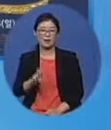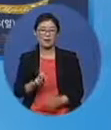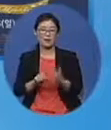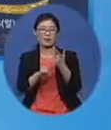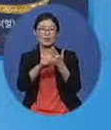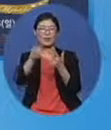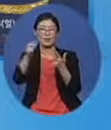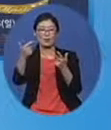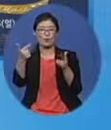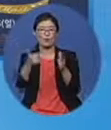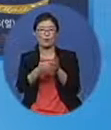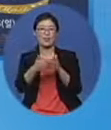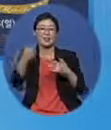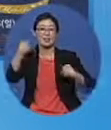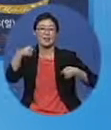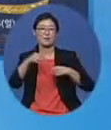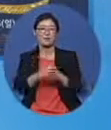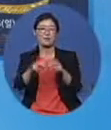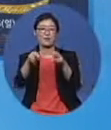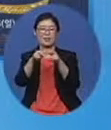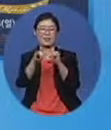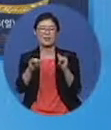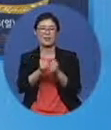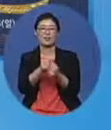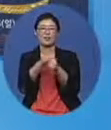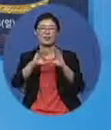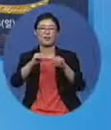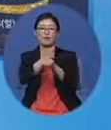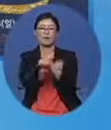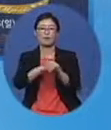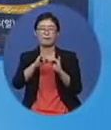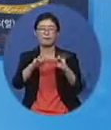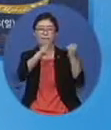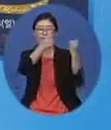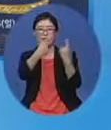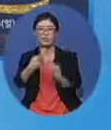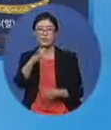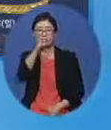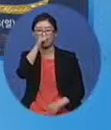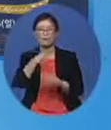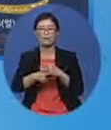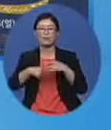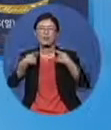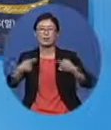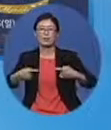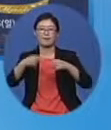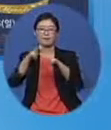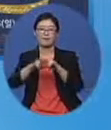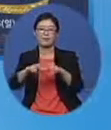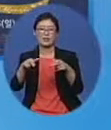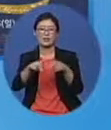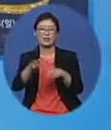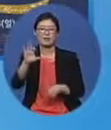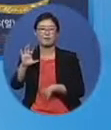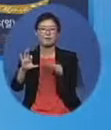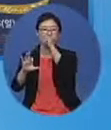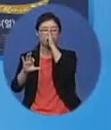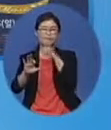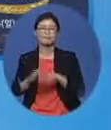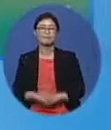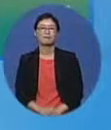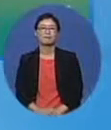오릅니다. 장애인과 국가유공자는 할인 혜택이 있으며 공연장에는 휠체어 전용석과 장애인 화장실이 마련돼